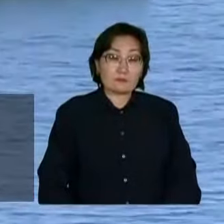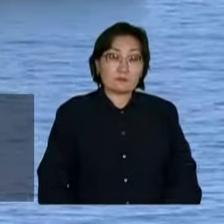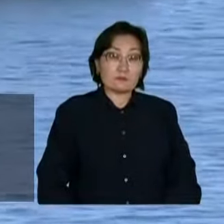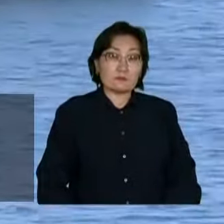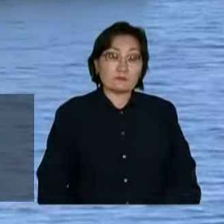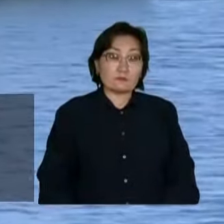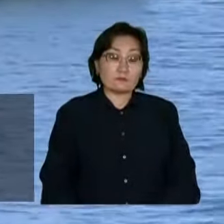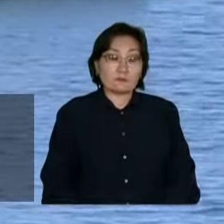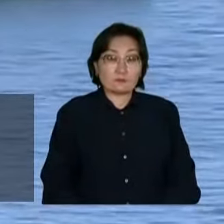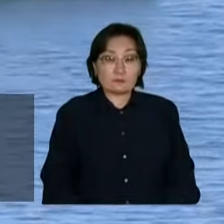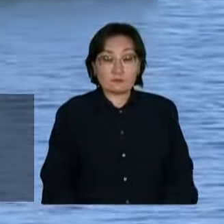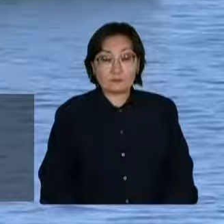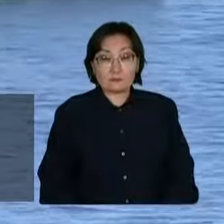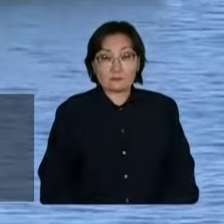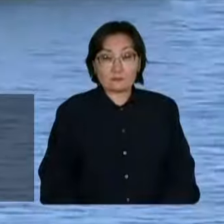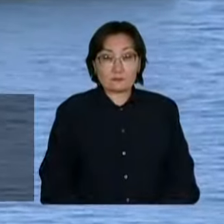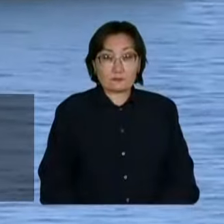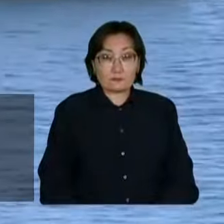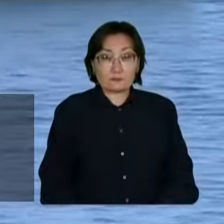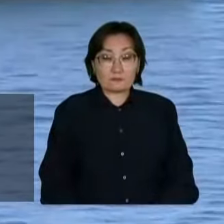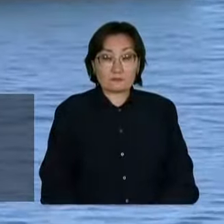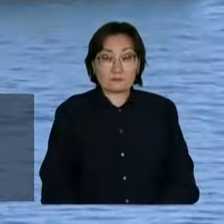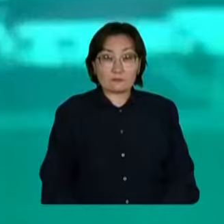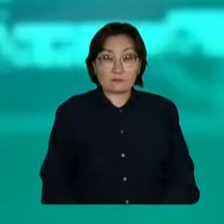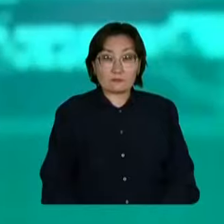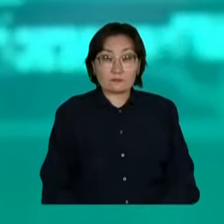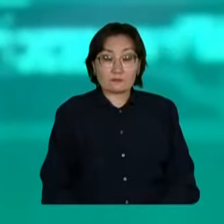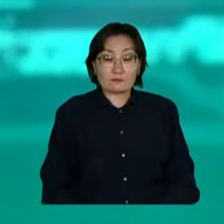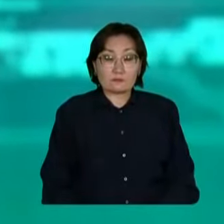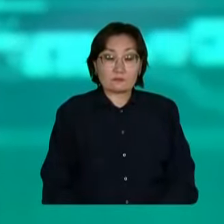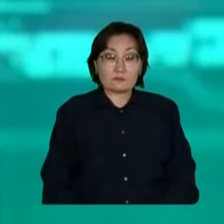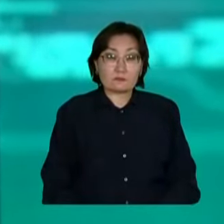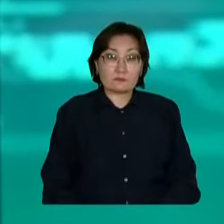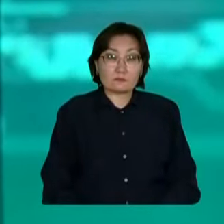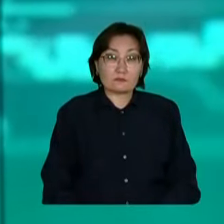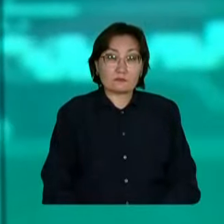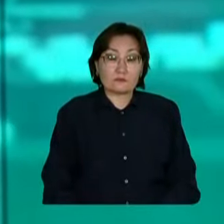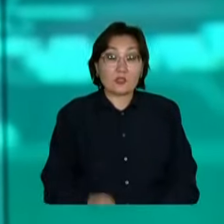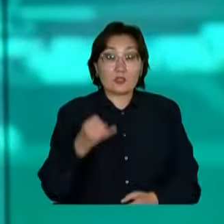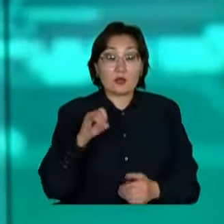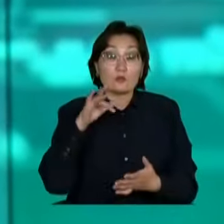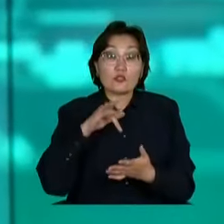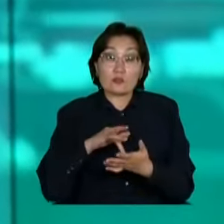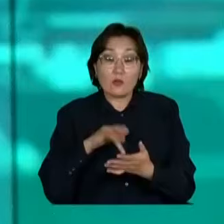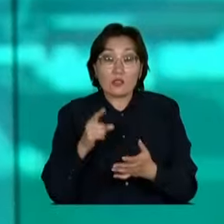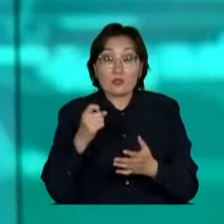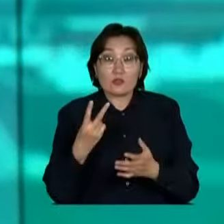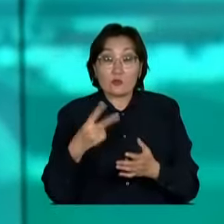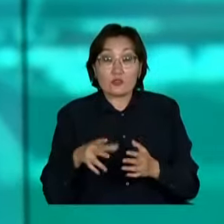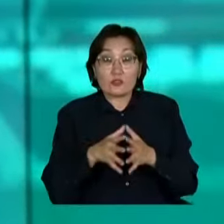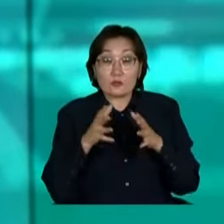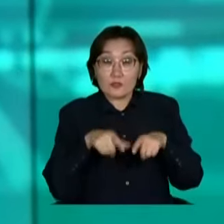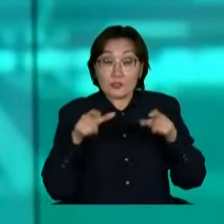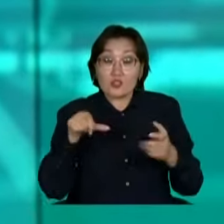Бексұлтанқызы, Алматы телеарнасы, Қарағанды облысынан. Оңтүстік Астанада 120-дан аса